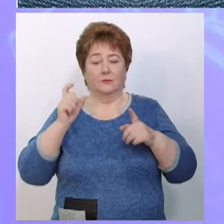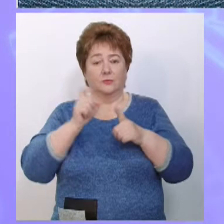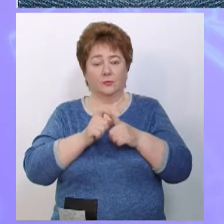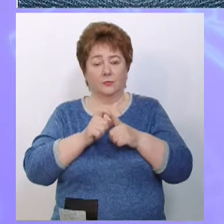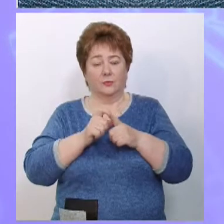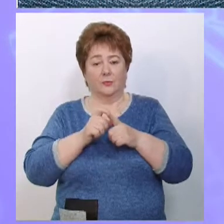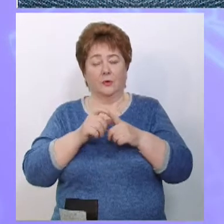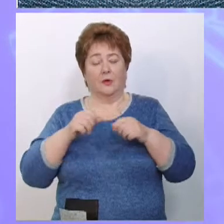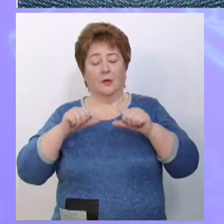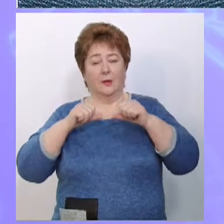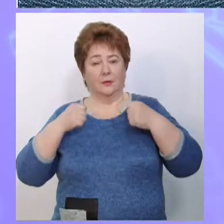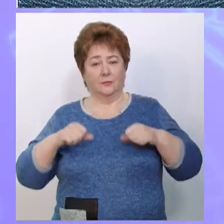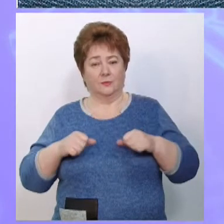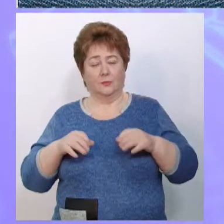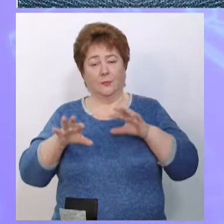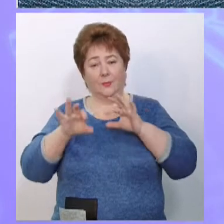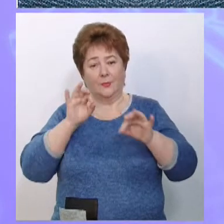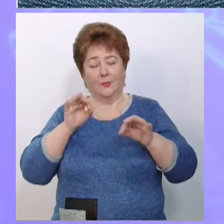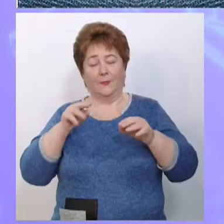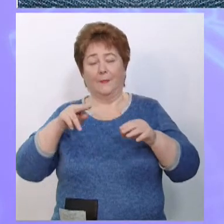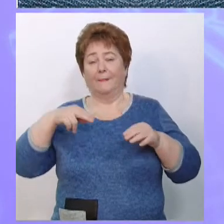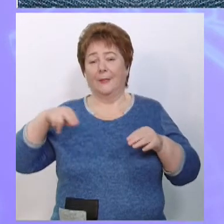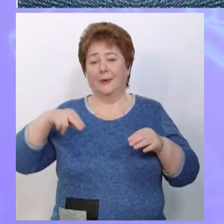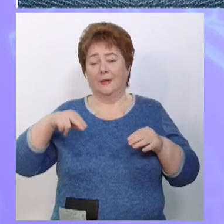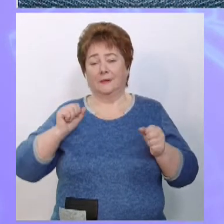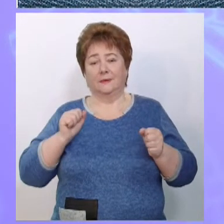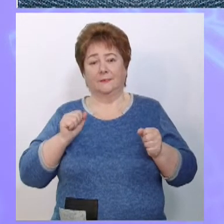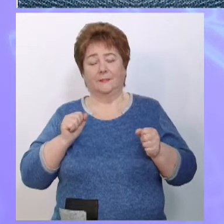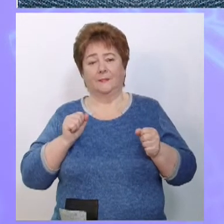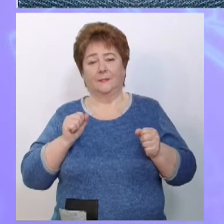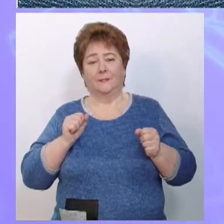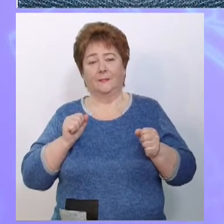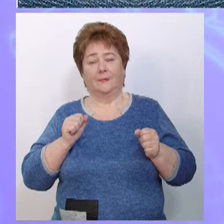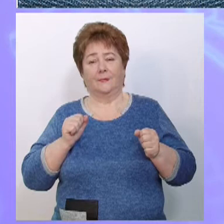слову костюм, давайте подберем прилагательные.